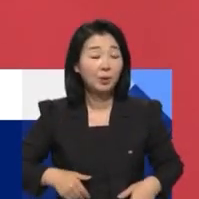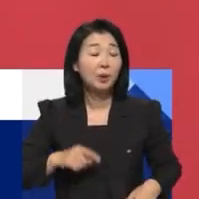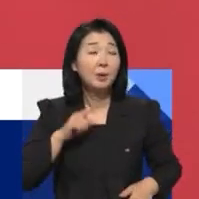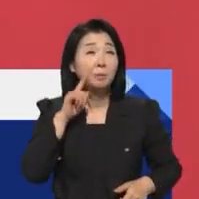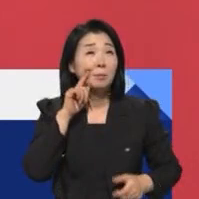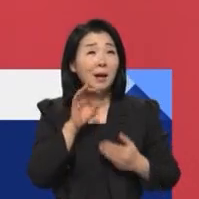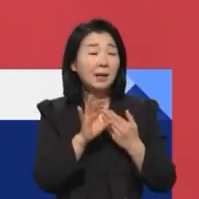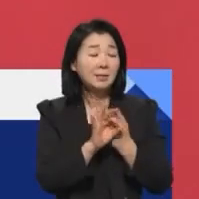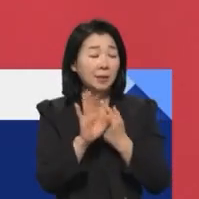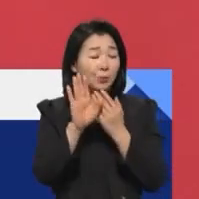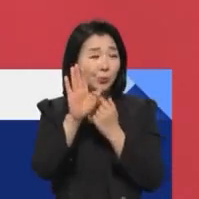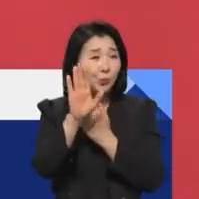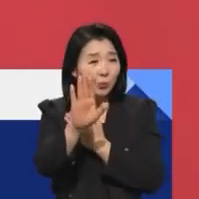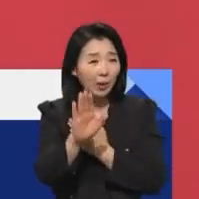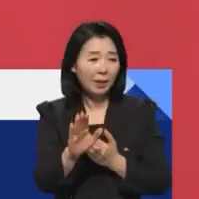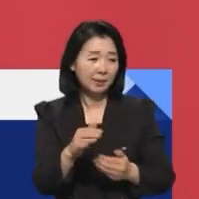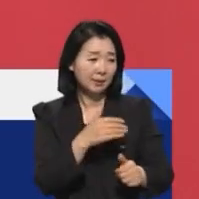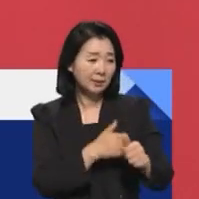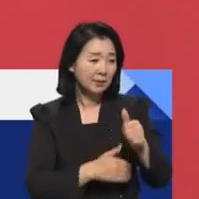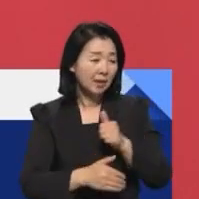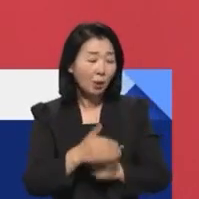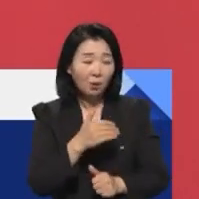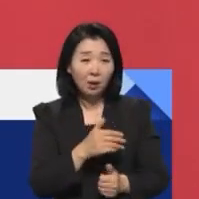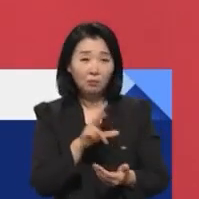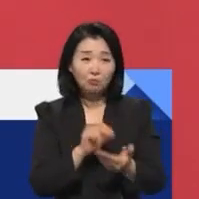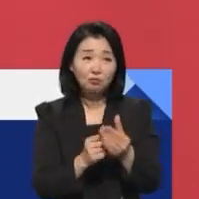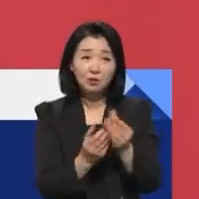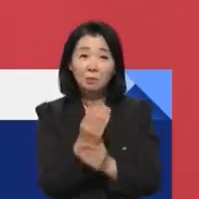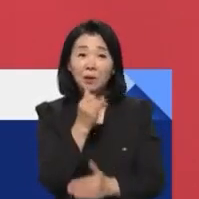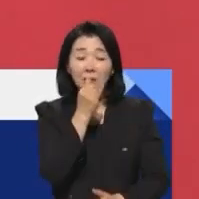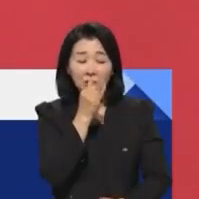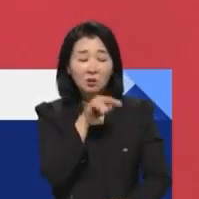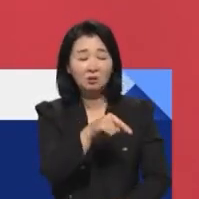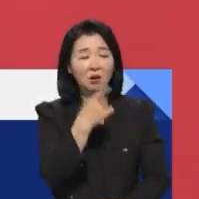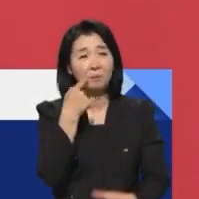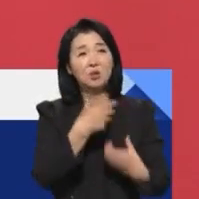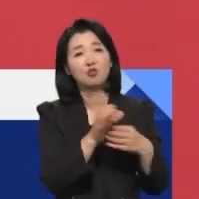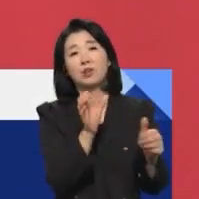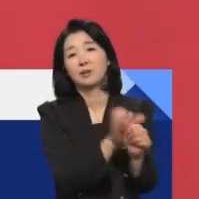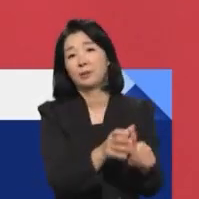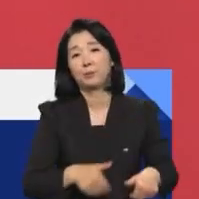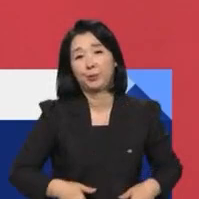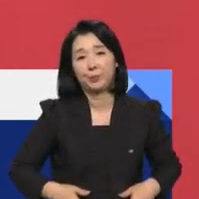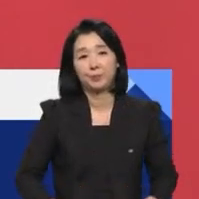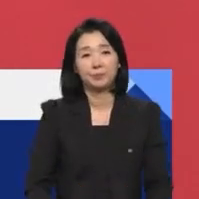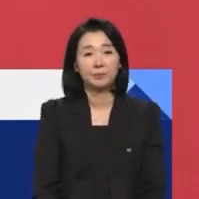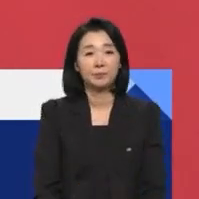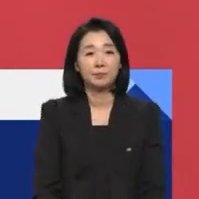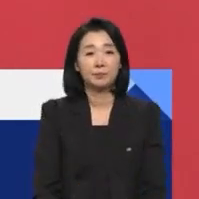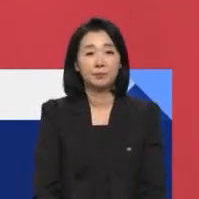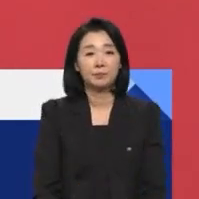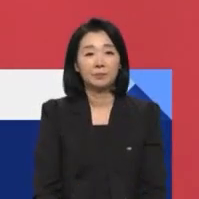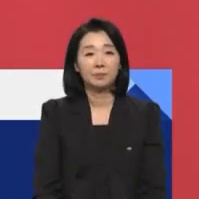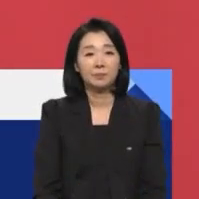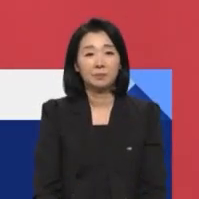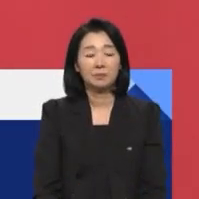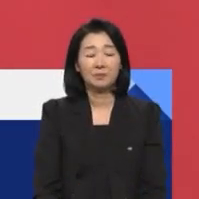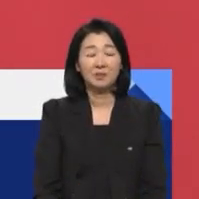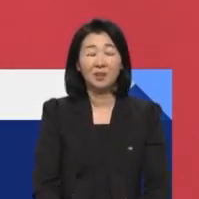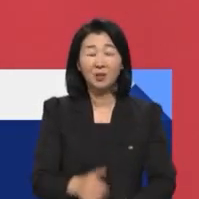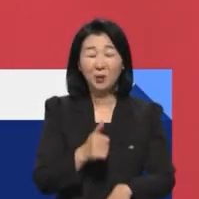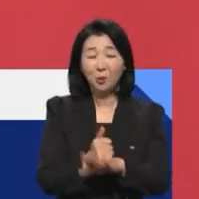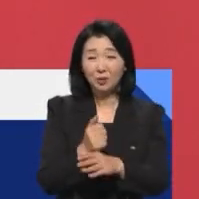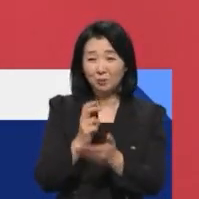그 이후에 벌어지는 여러 가지 상황들이 있다면 그것은 전적으로 민주당이 책임져야 할 일이라고 생각합니다. 직회부를 남발하고